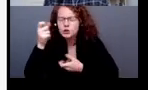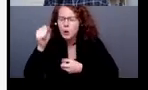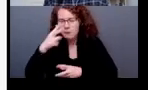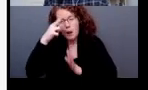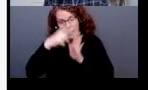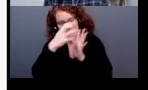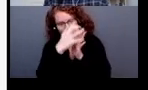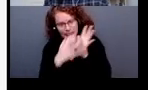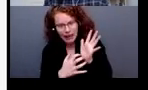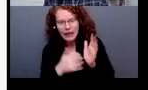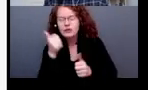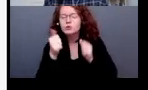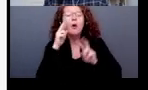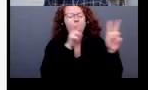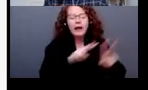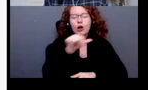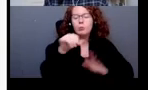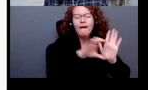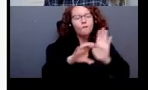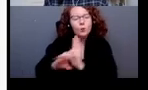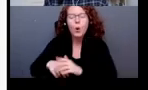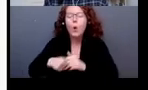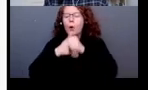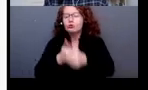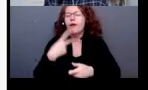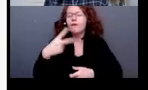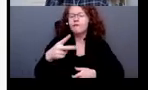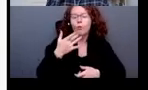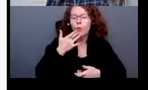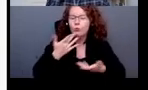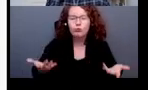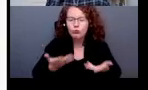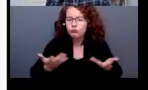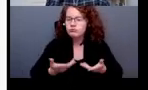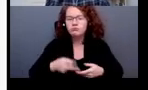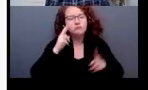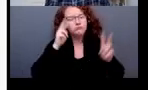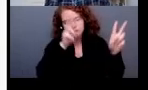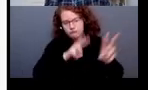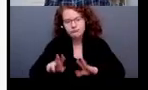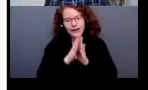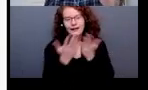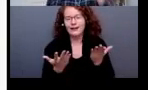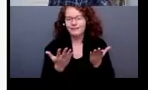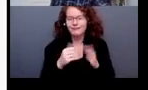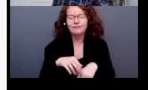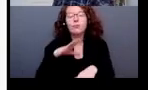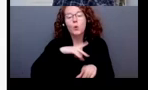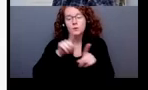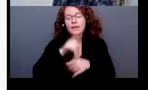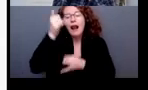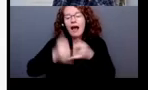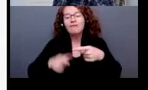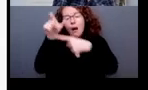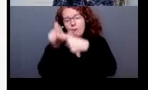veut aller regarder l'analyse plus approfondie, on lit l'ensemble avec un glossaire final hein, qui décrit également les termes techniques qui sont